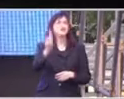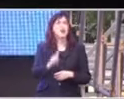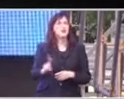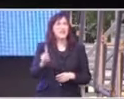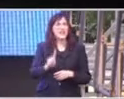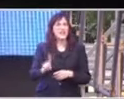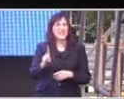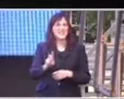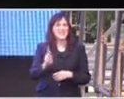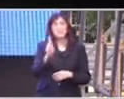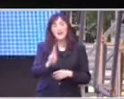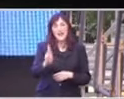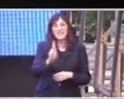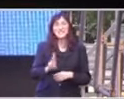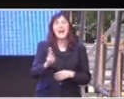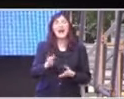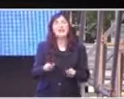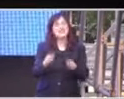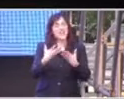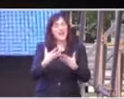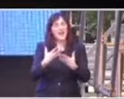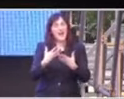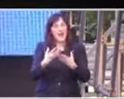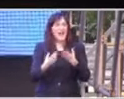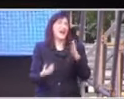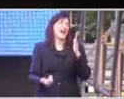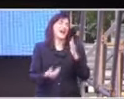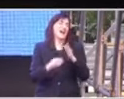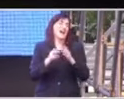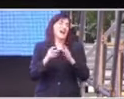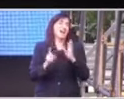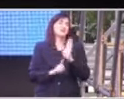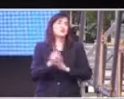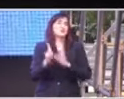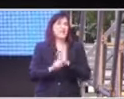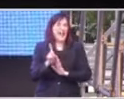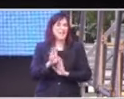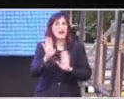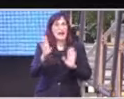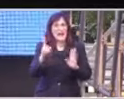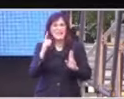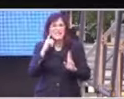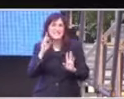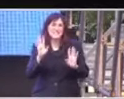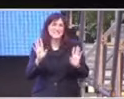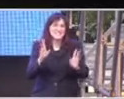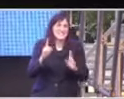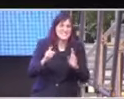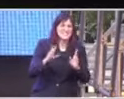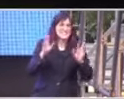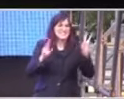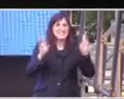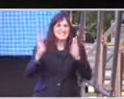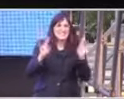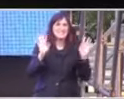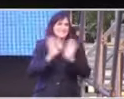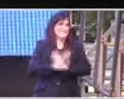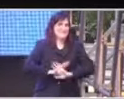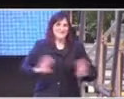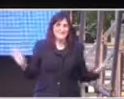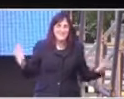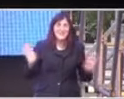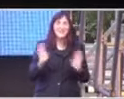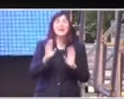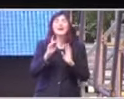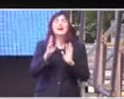consentiti in pubblico specie alle prime file subito dopo partirà un progetto che sarà quello innanzitutto di